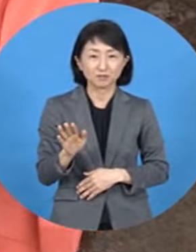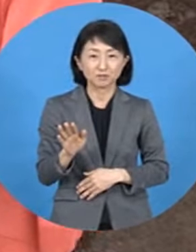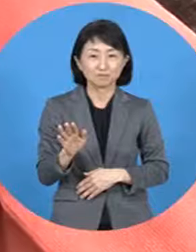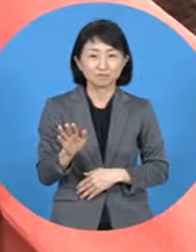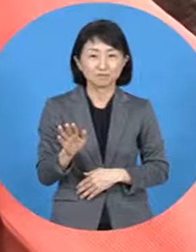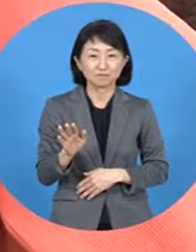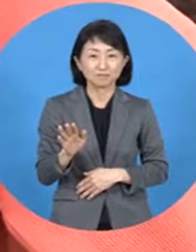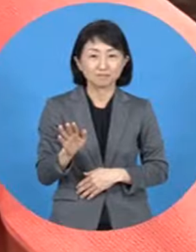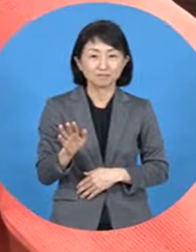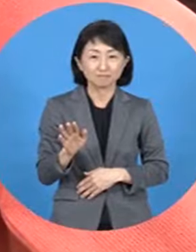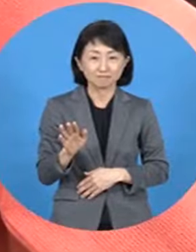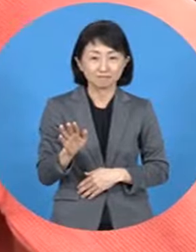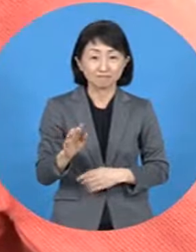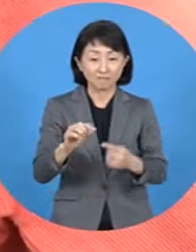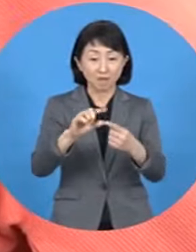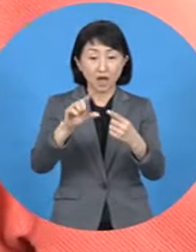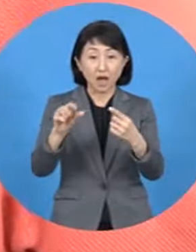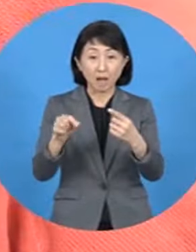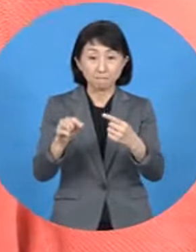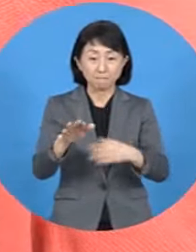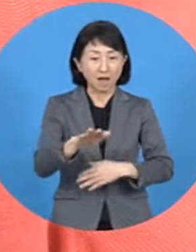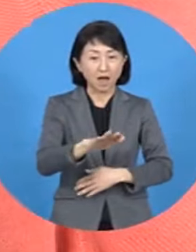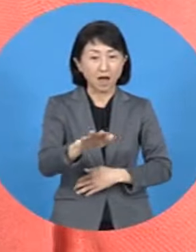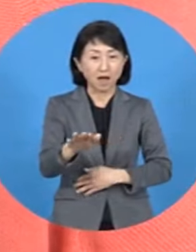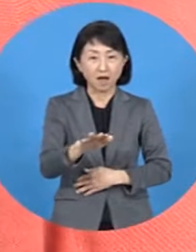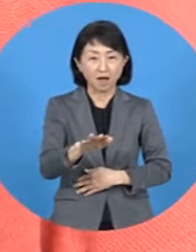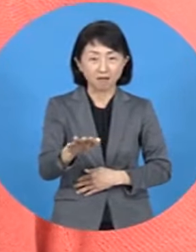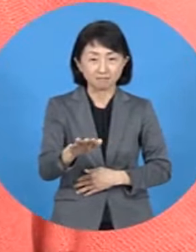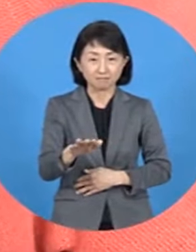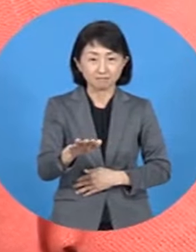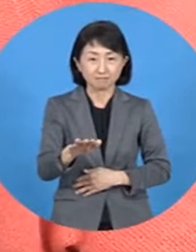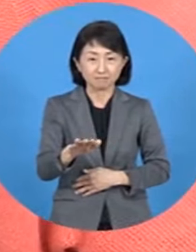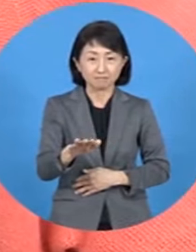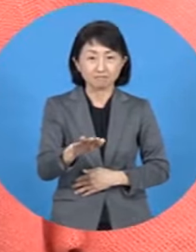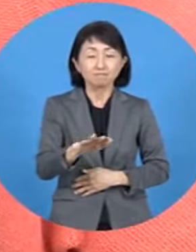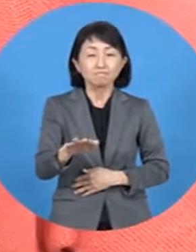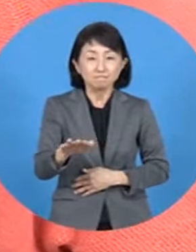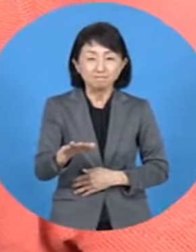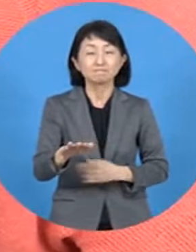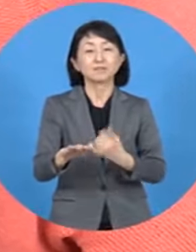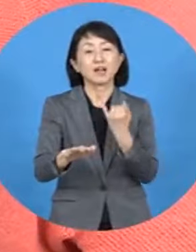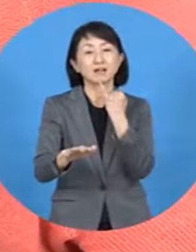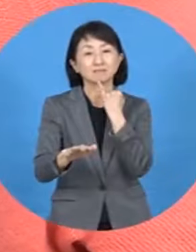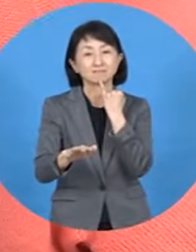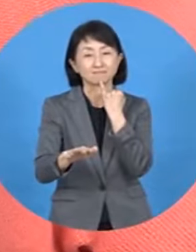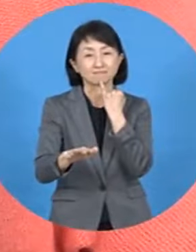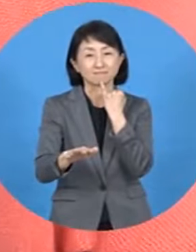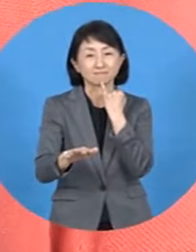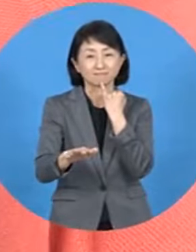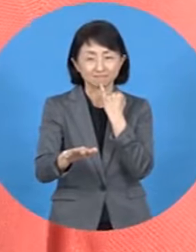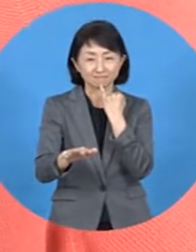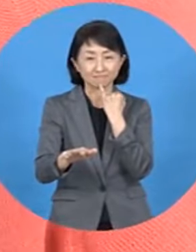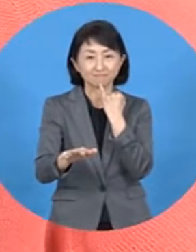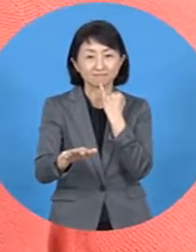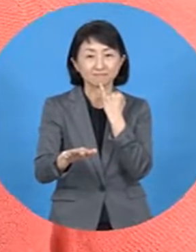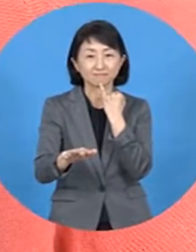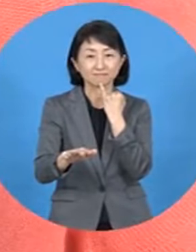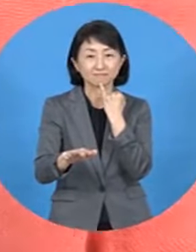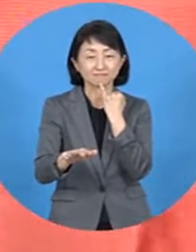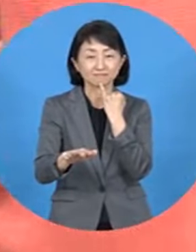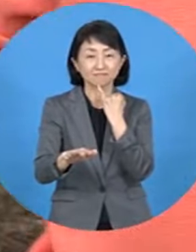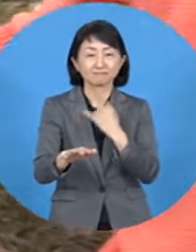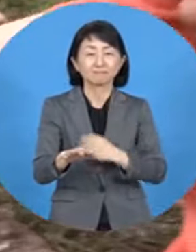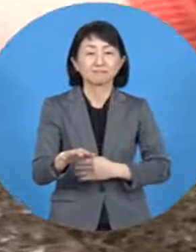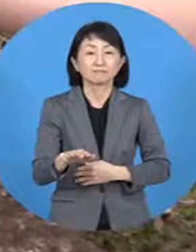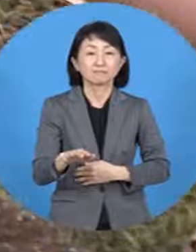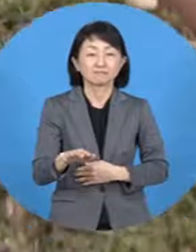、 早速葉に触れてみると、 触るぐらいであれば大丈夫ですから。 来た方も触って 大丈夫ですよ。 いいですか。 は